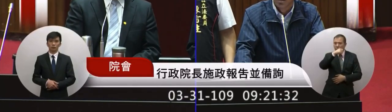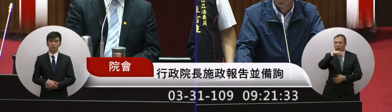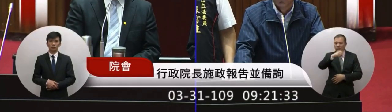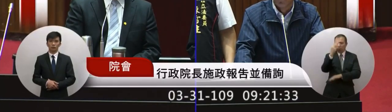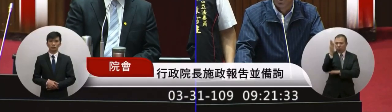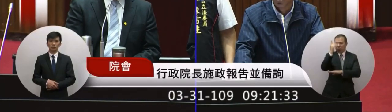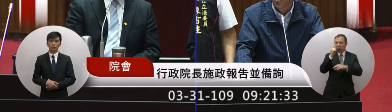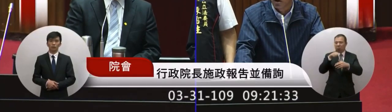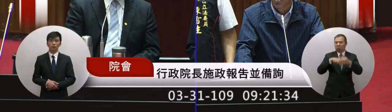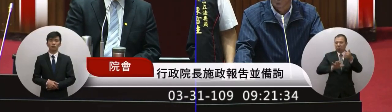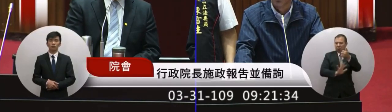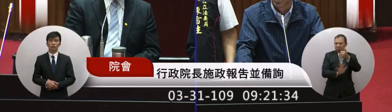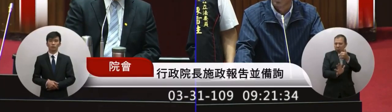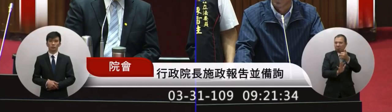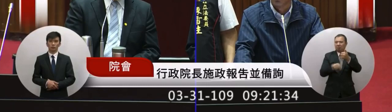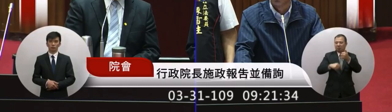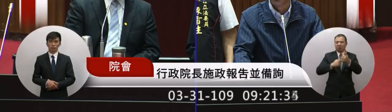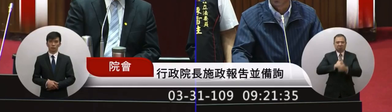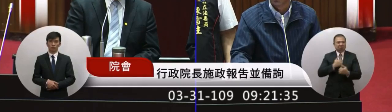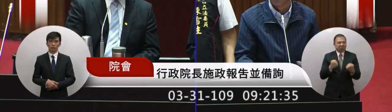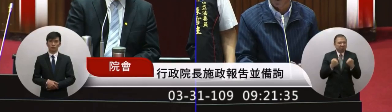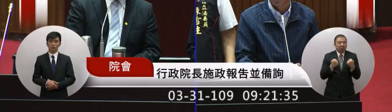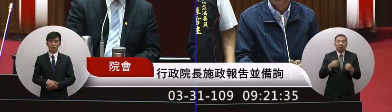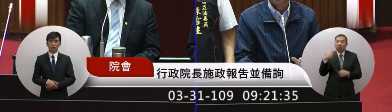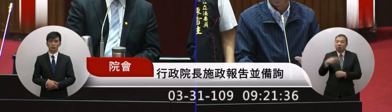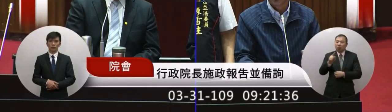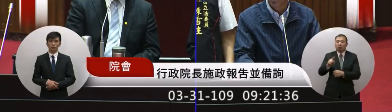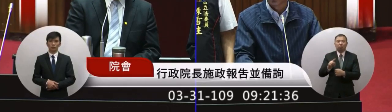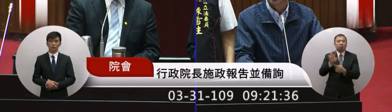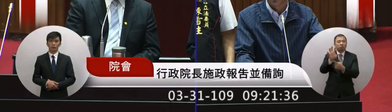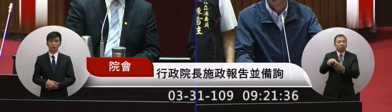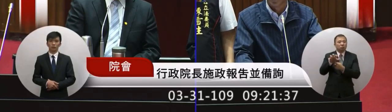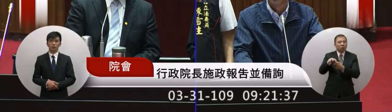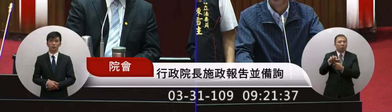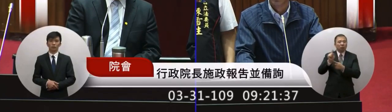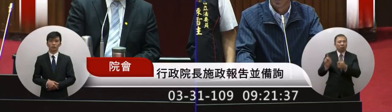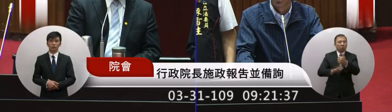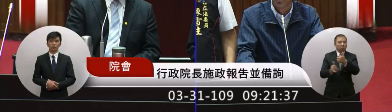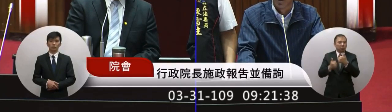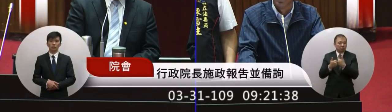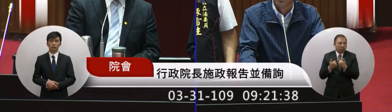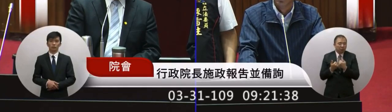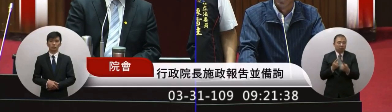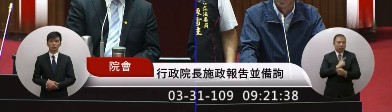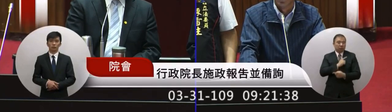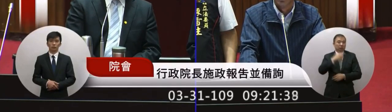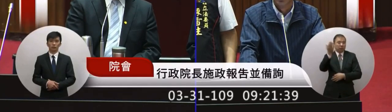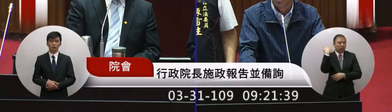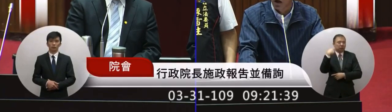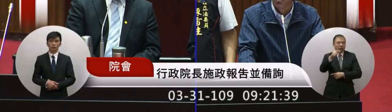力。我们农委会也不简单了，我们农委会把库存的公粮拿出来，